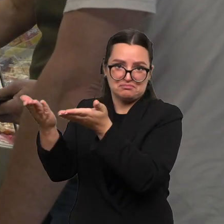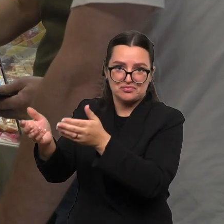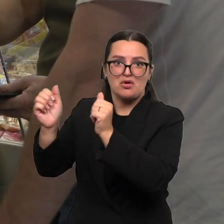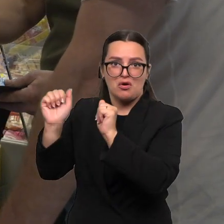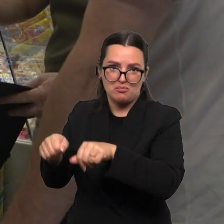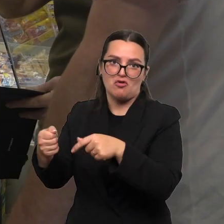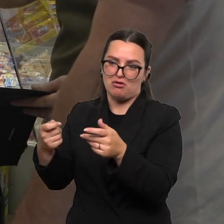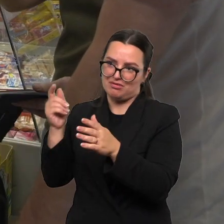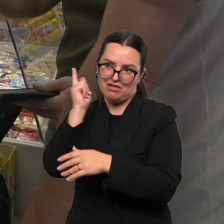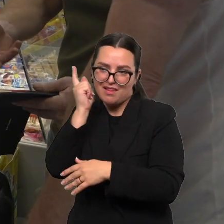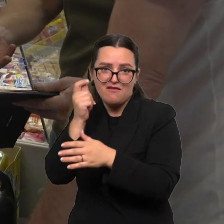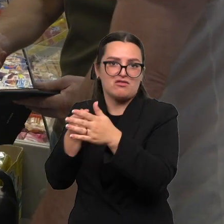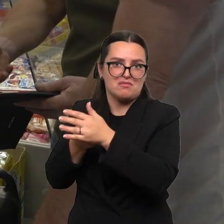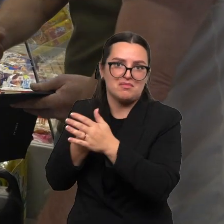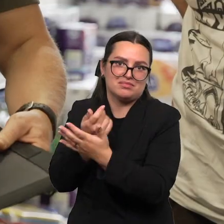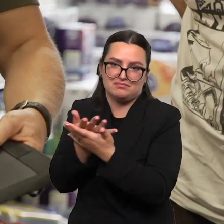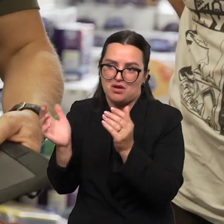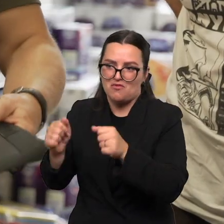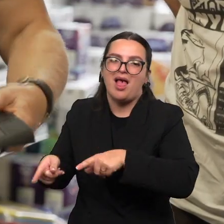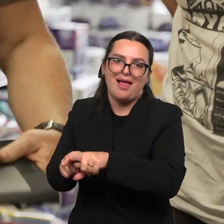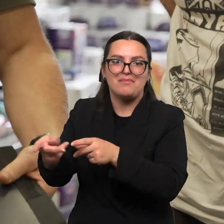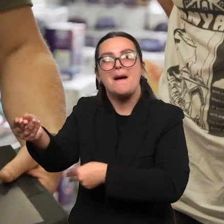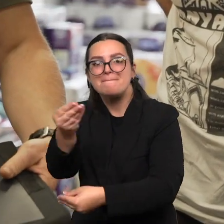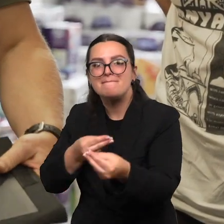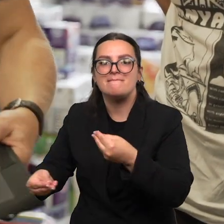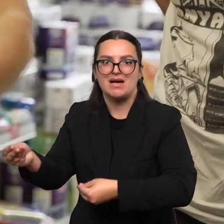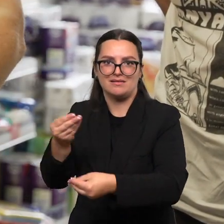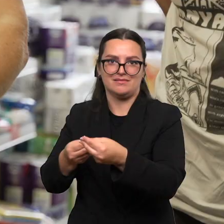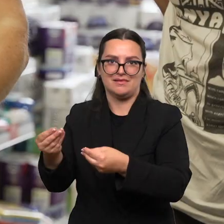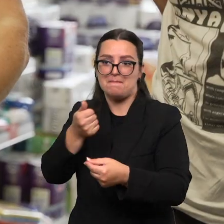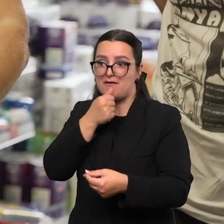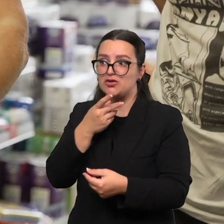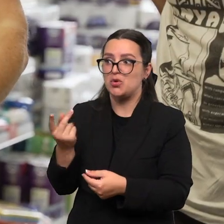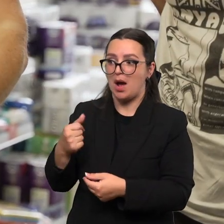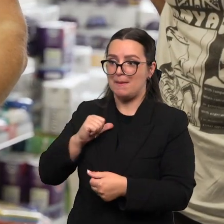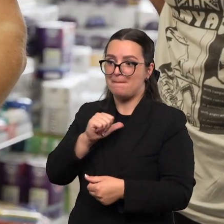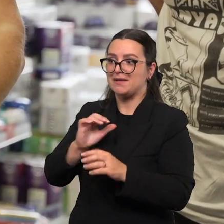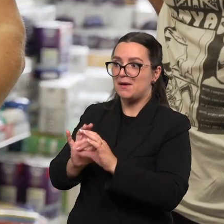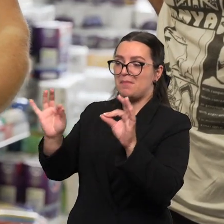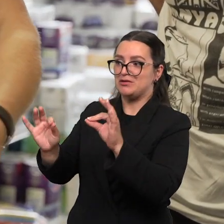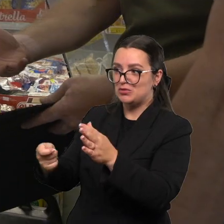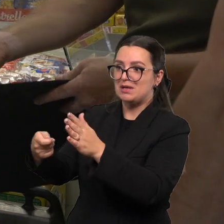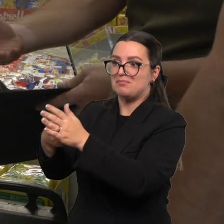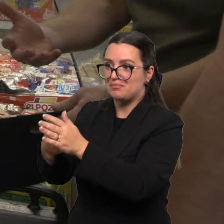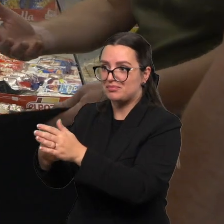mainais kažką išrašyti, tiesiog tokia mintis, tai jūs jiem įkrauna telefoną, jie gauna